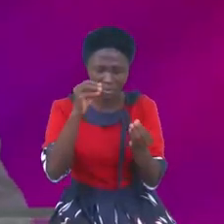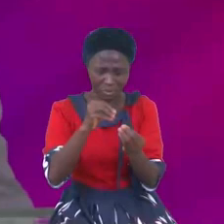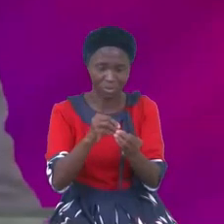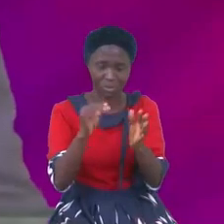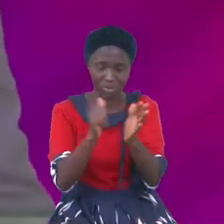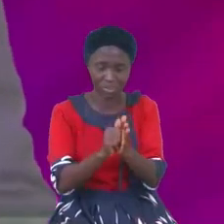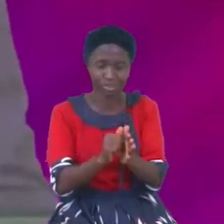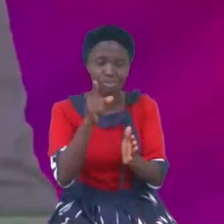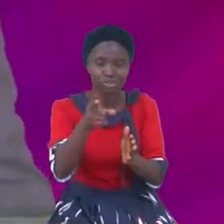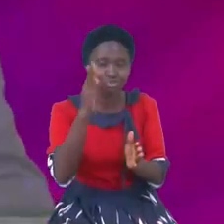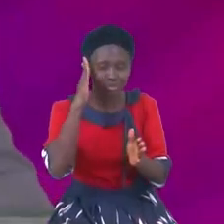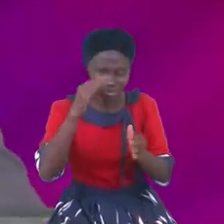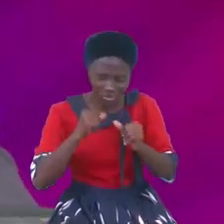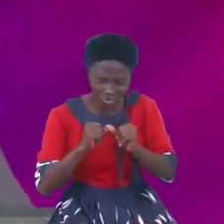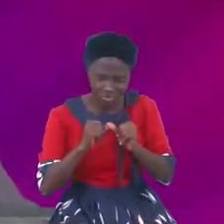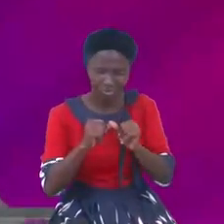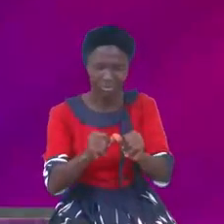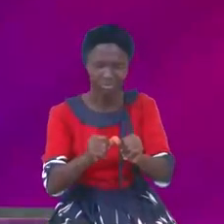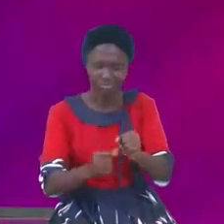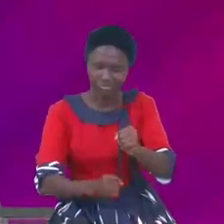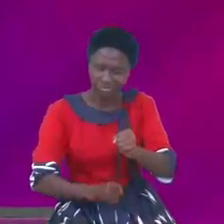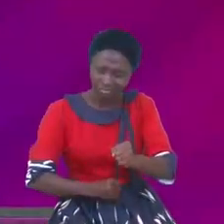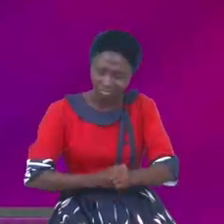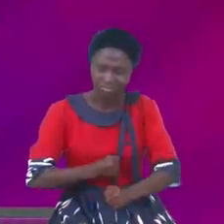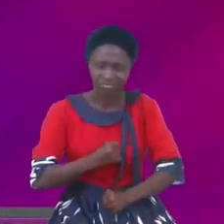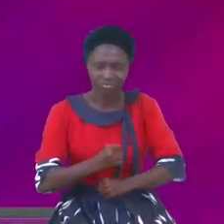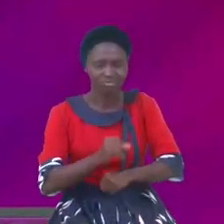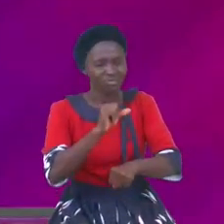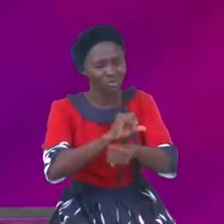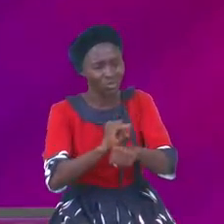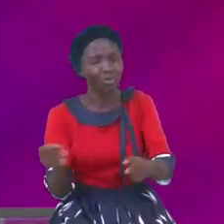que tu œuvres jusqu'à ce que les fidèles